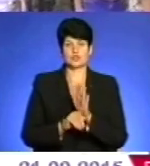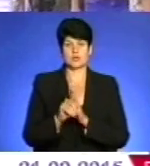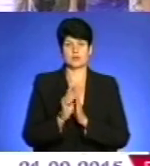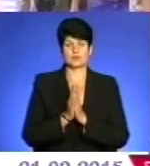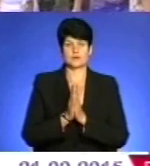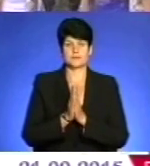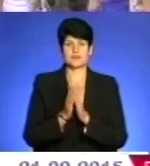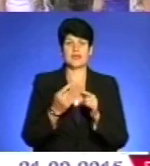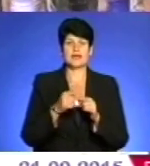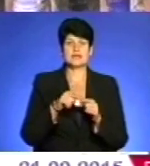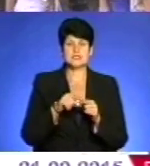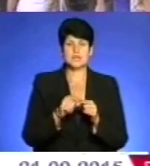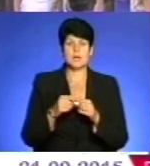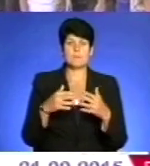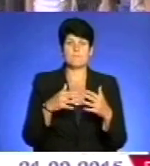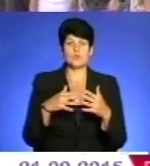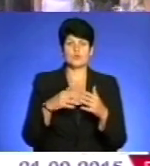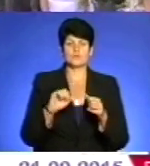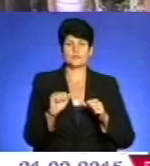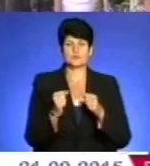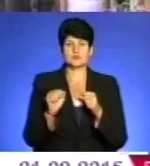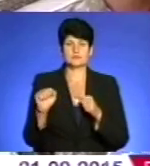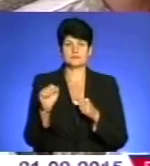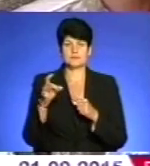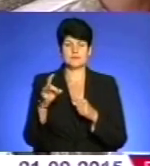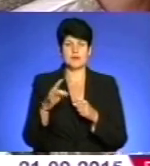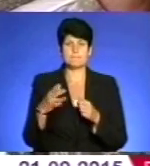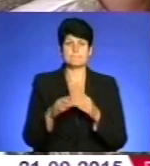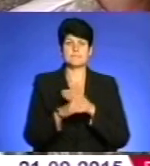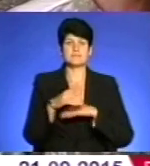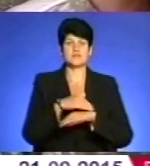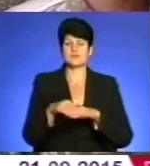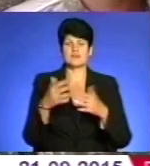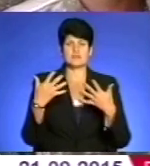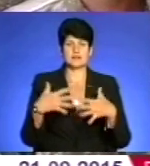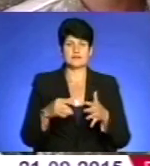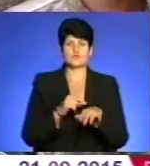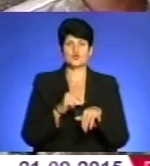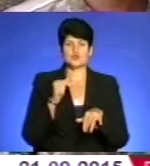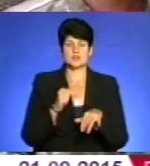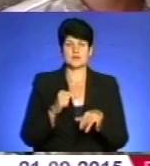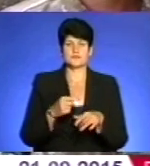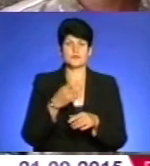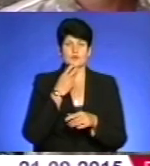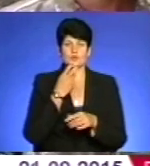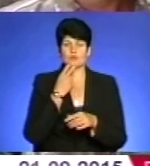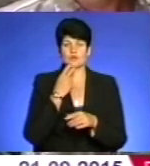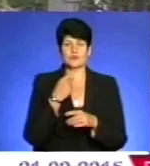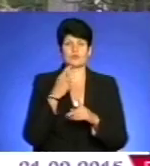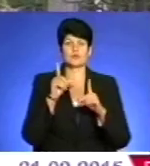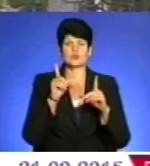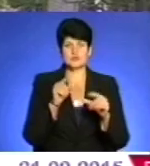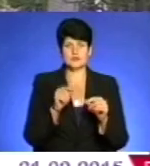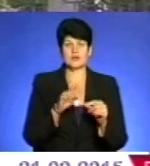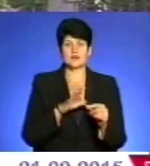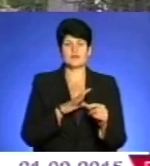А ось ці бойові побратими із Теребовлянщини на передовій не втратили почуття гумору. Кажуть, що були там проїздом, хоча насправді воювали